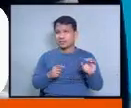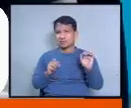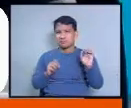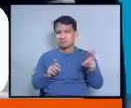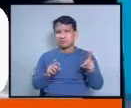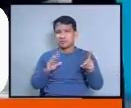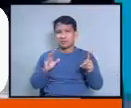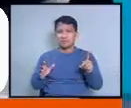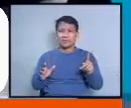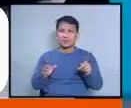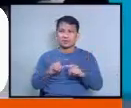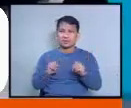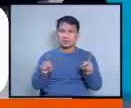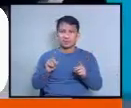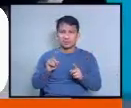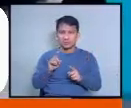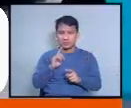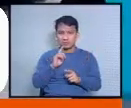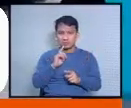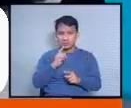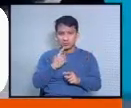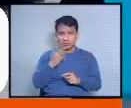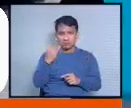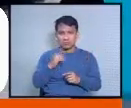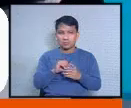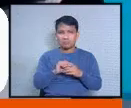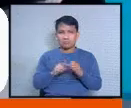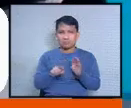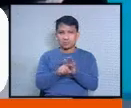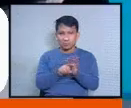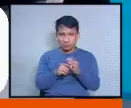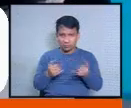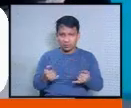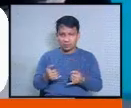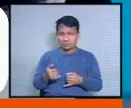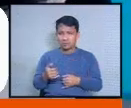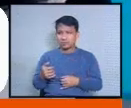Pero, sir, seryoso na, bawal po yung Pacquiao-Pacquiao na ngayon.